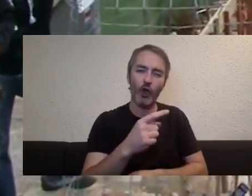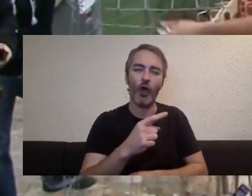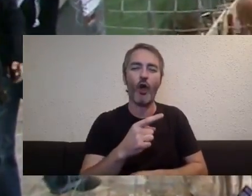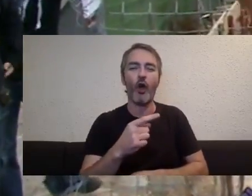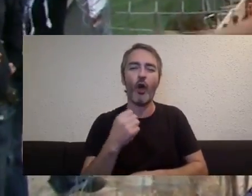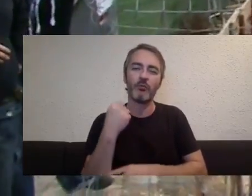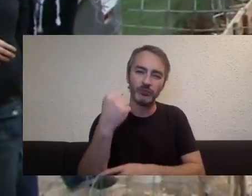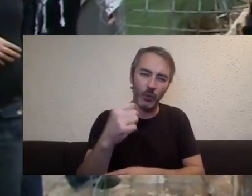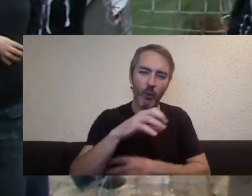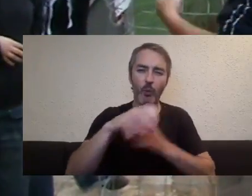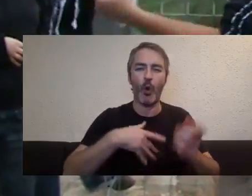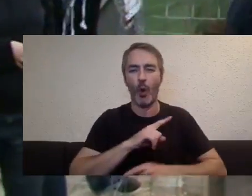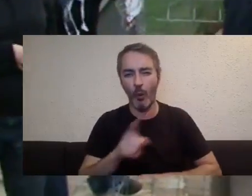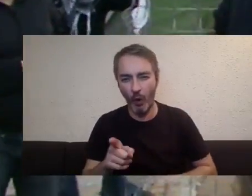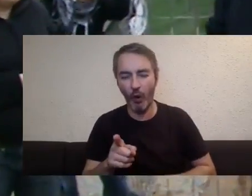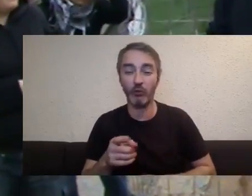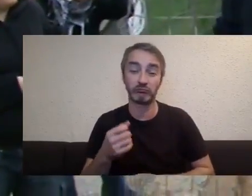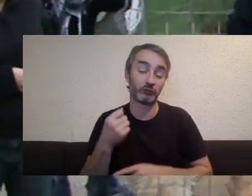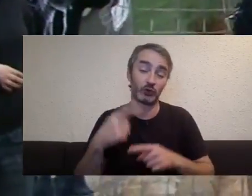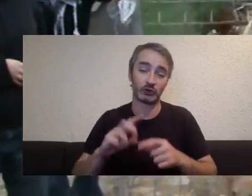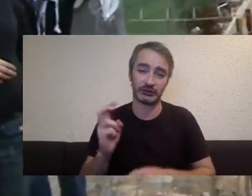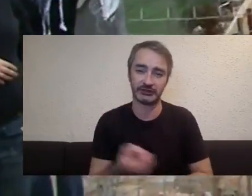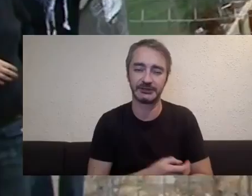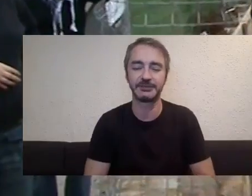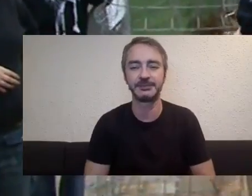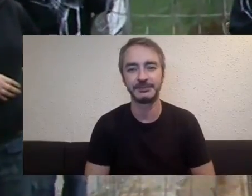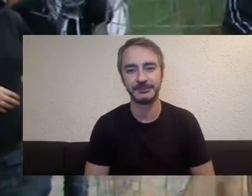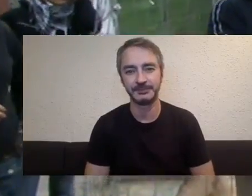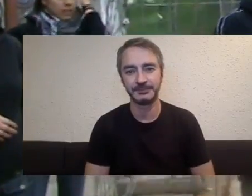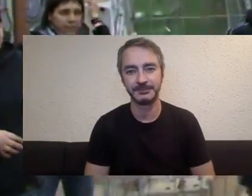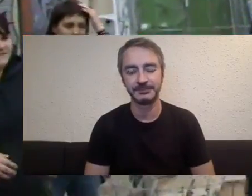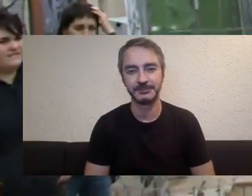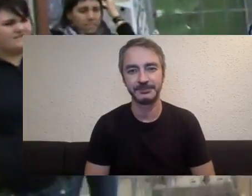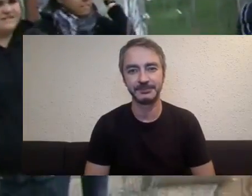volem els ocupes, no volem la migració i tal, no?